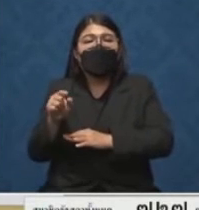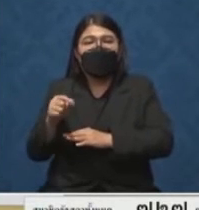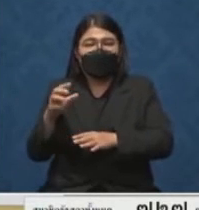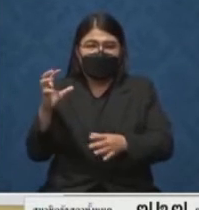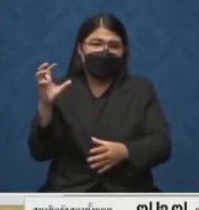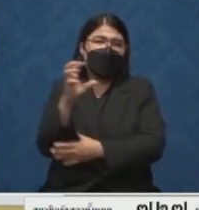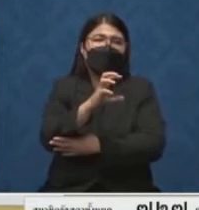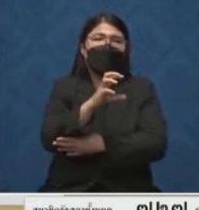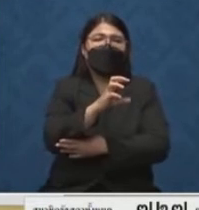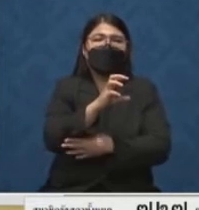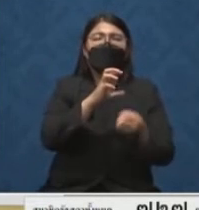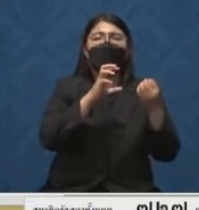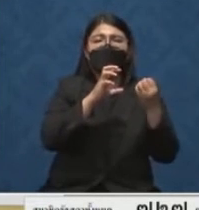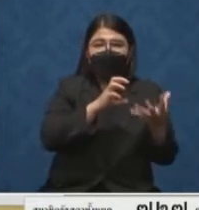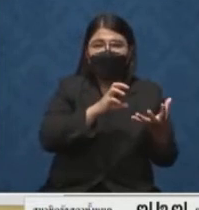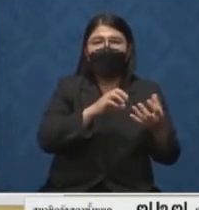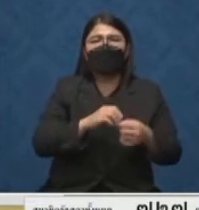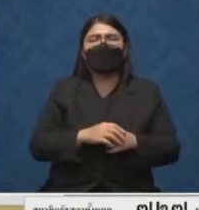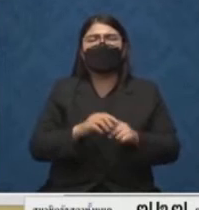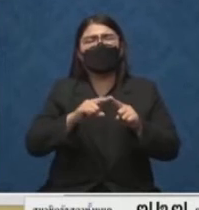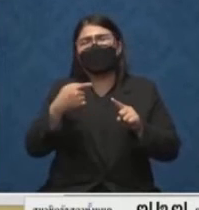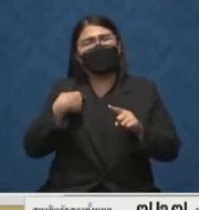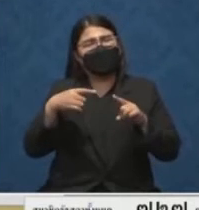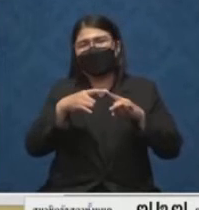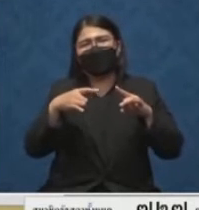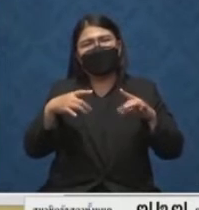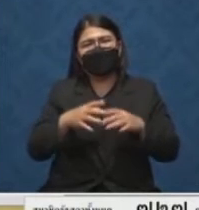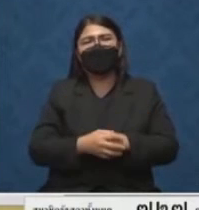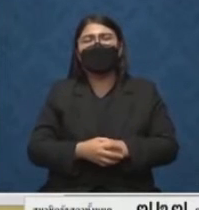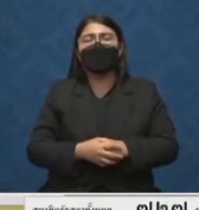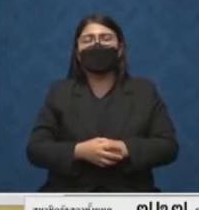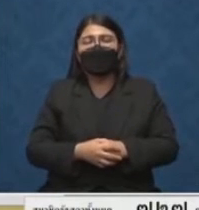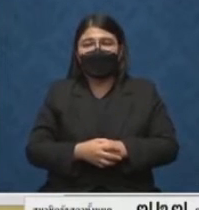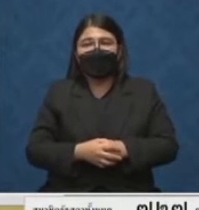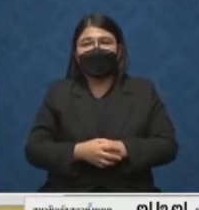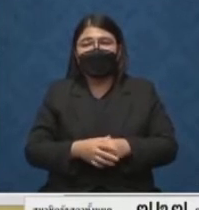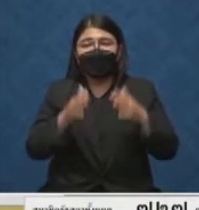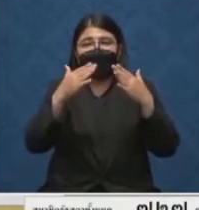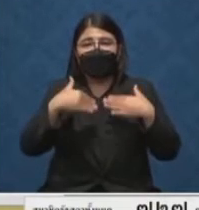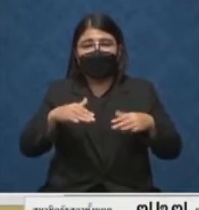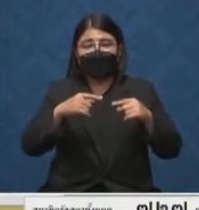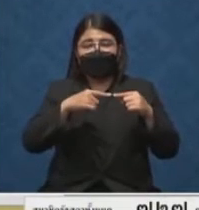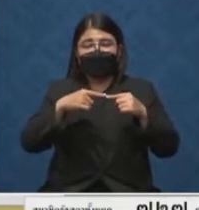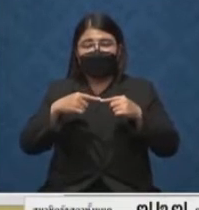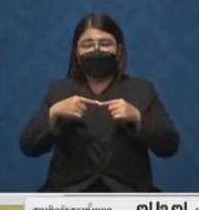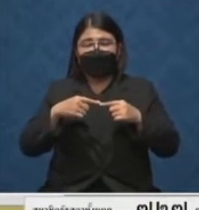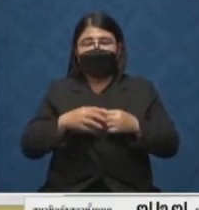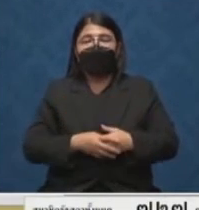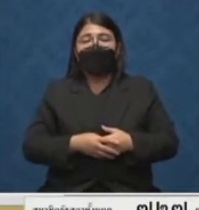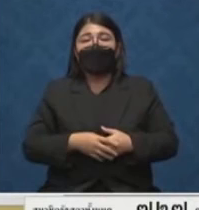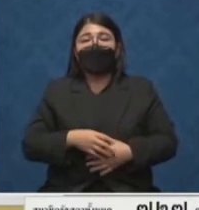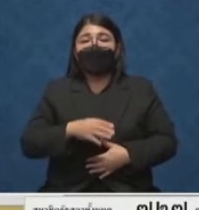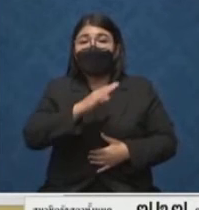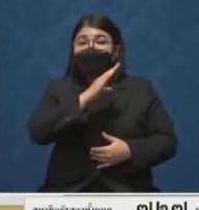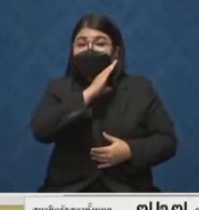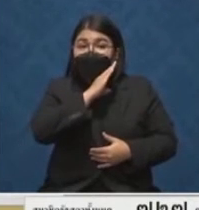มากที่มาจากกลกตงขประจาชนเป็นเรองทไมเหมาะสมมากนะครับในประดนต่อมานะครับผมมวาถ้าหากวาเกิดโ